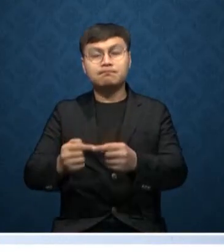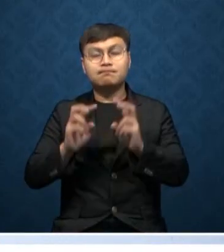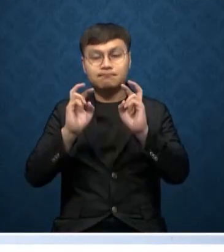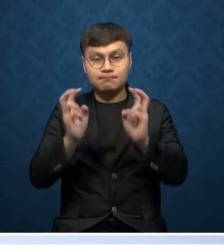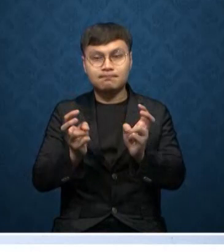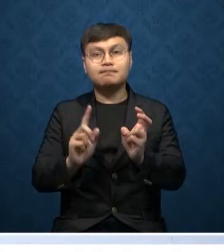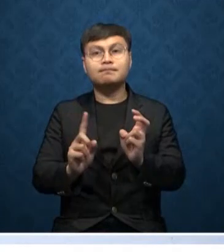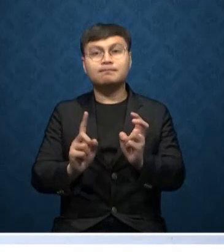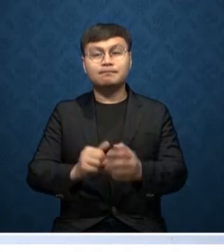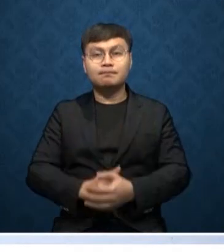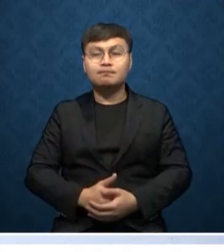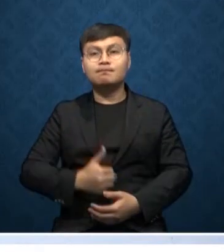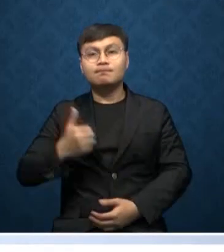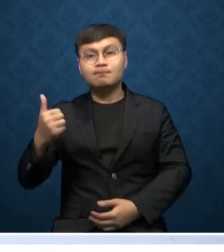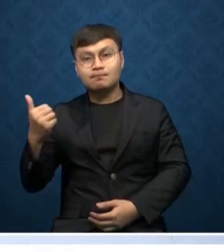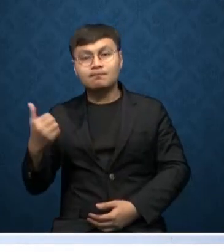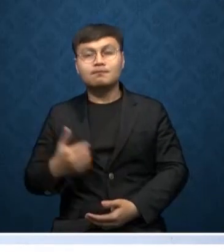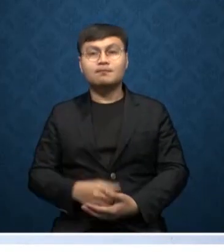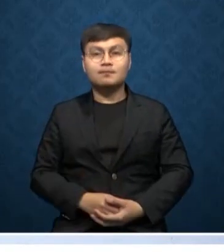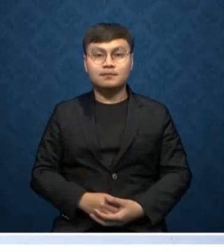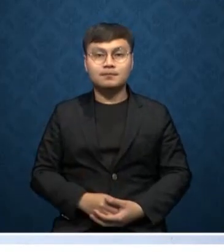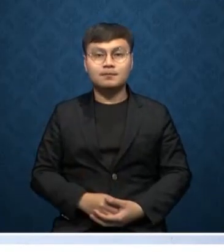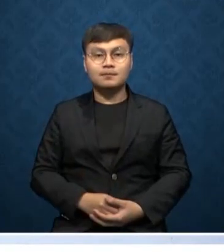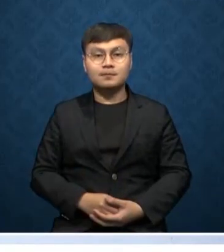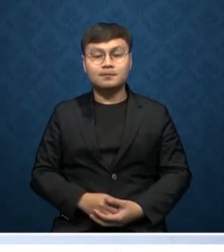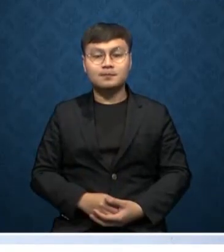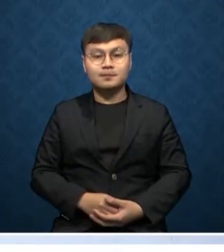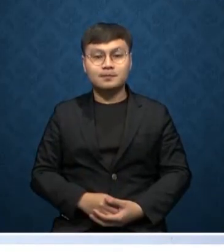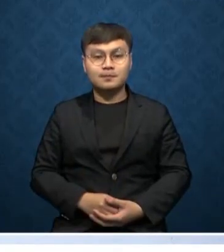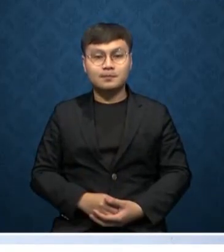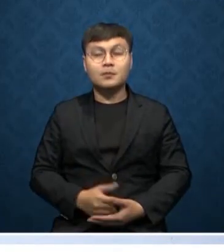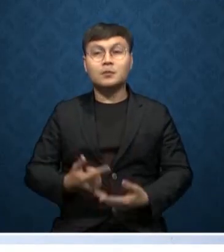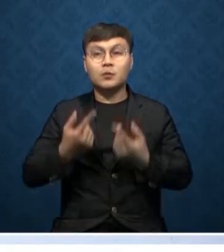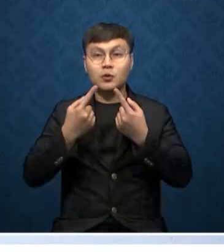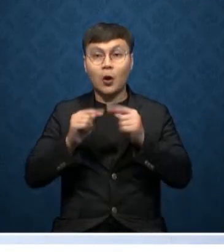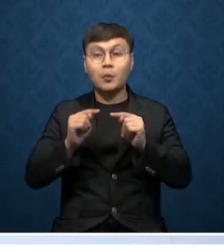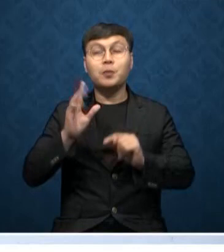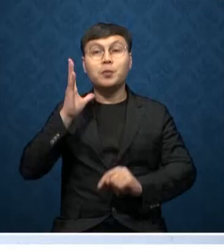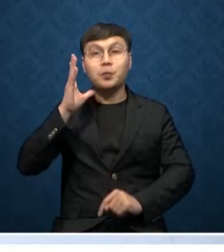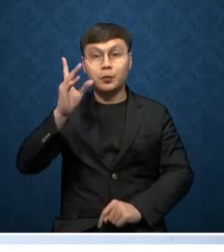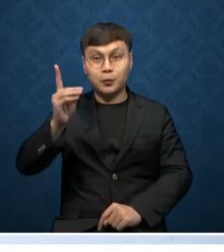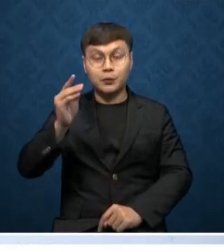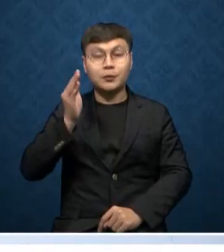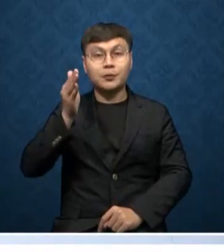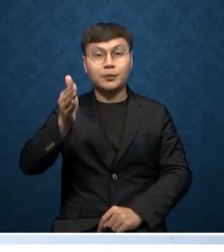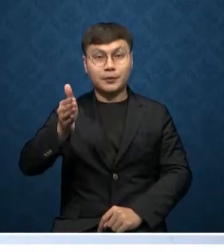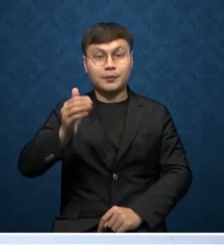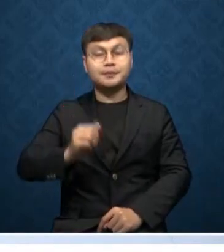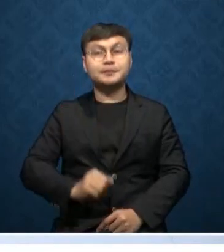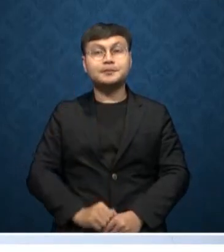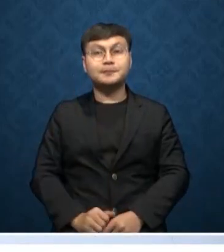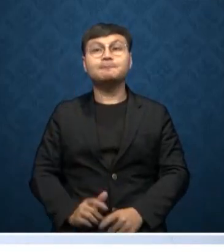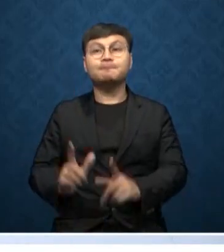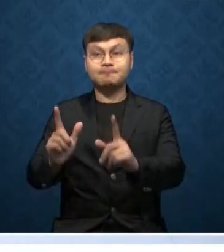เรื่องอื่นๆนะครับเดี๋ยวผมขออนุญาตว่าจะจะตอบในวันพรุ่งนี้ต่อไปครับขออนุญาตครับท่านท่าน